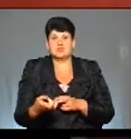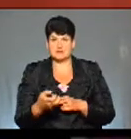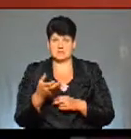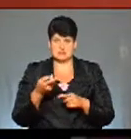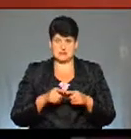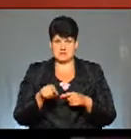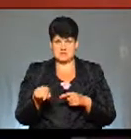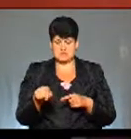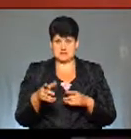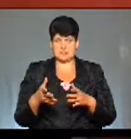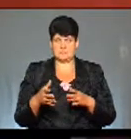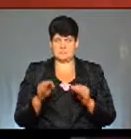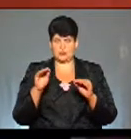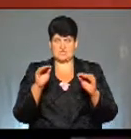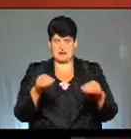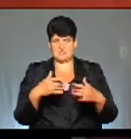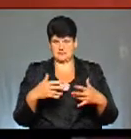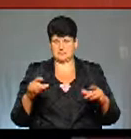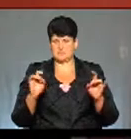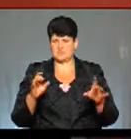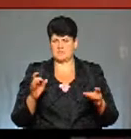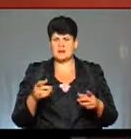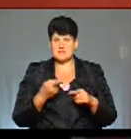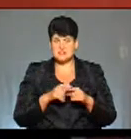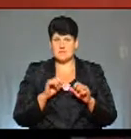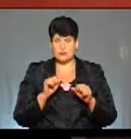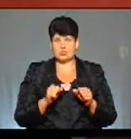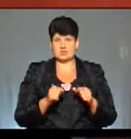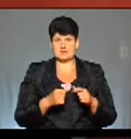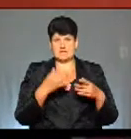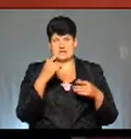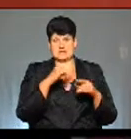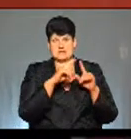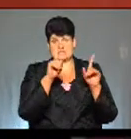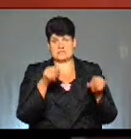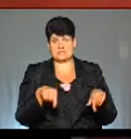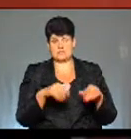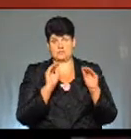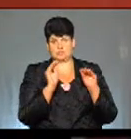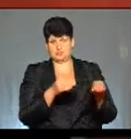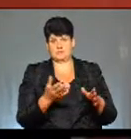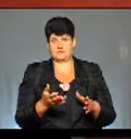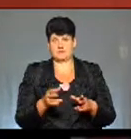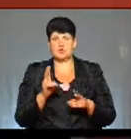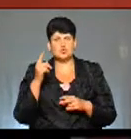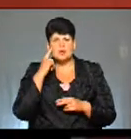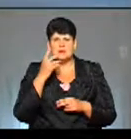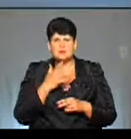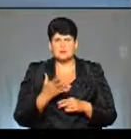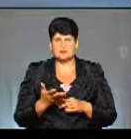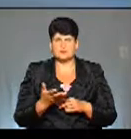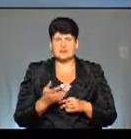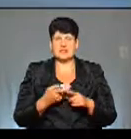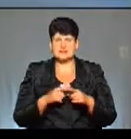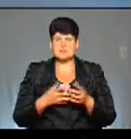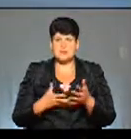ці речі. Це ж можна причепити на стіну, а не ставити на тротуар. Ніхто про це не думає. І за це ж